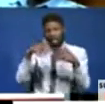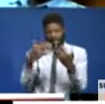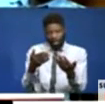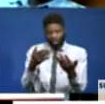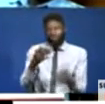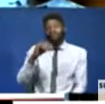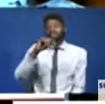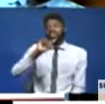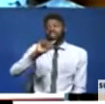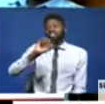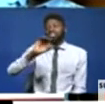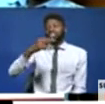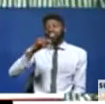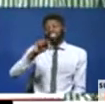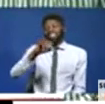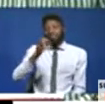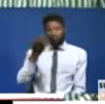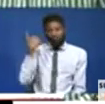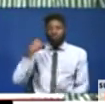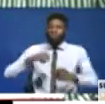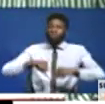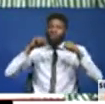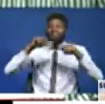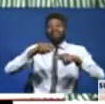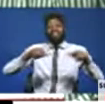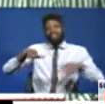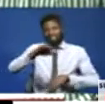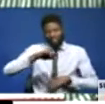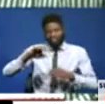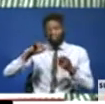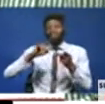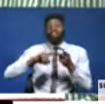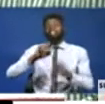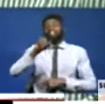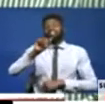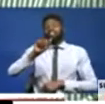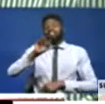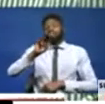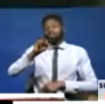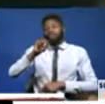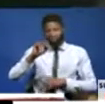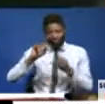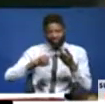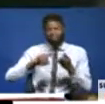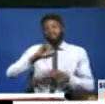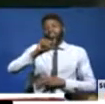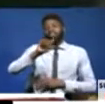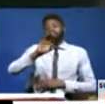zamani wa ardhi katika mkoa wa Pwani Zablon Mabea, na aliyekuwa afisa wa mipango katika wilaya ya Kwale Jabu Salim